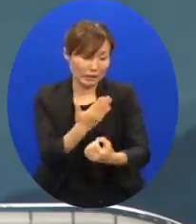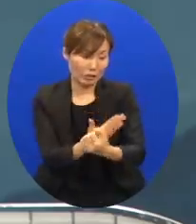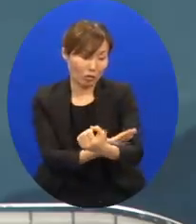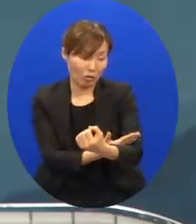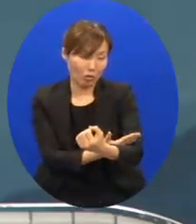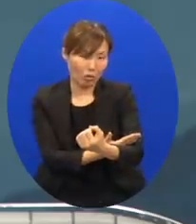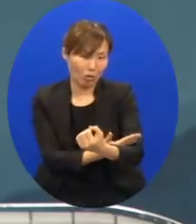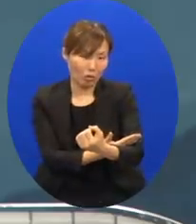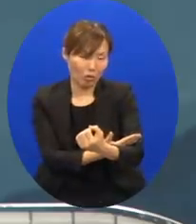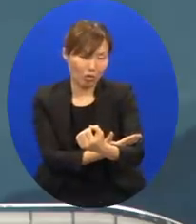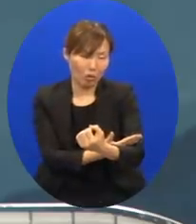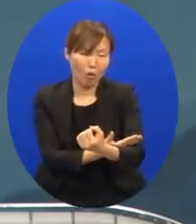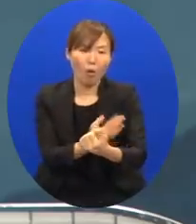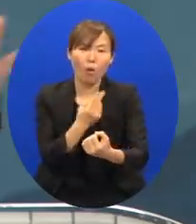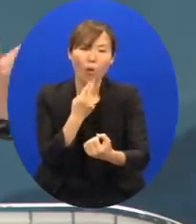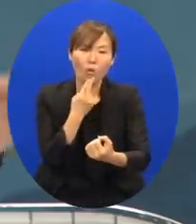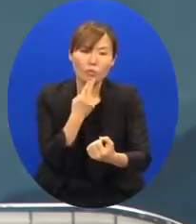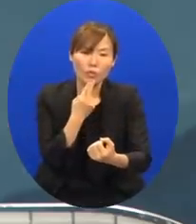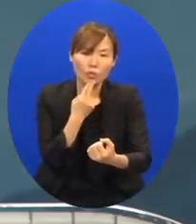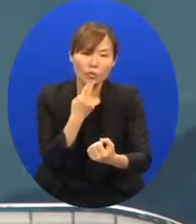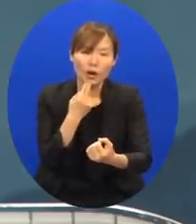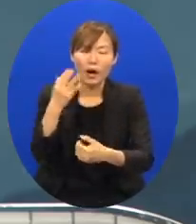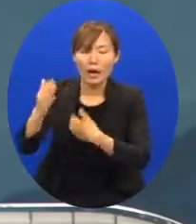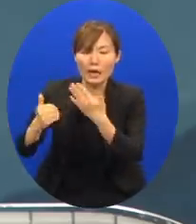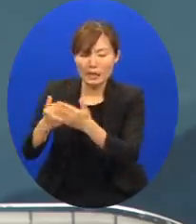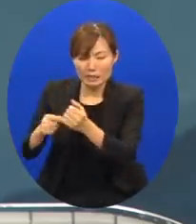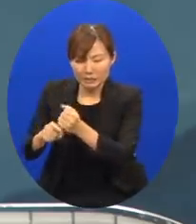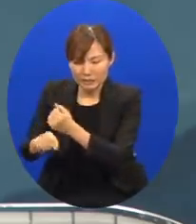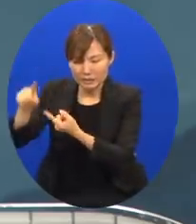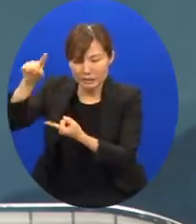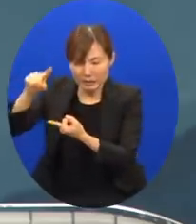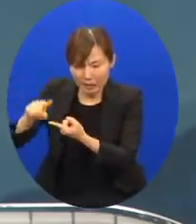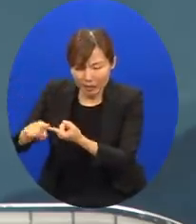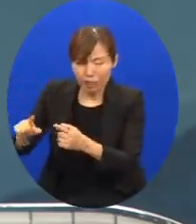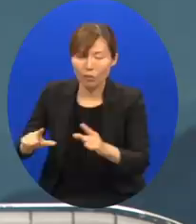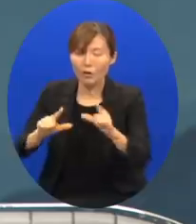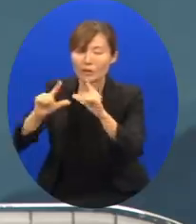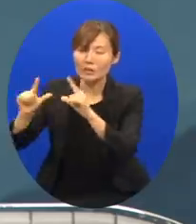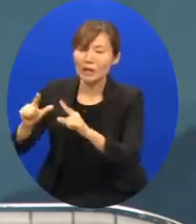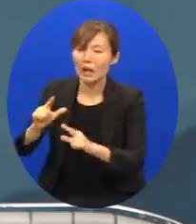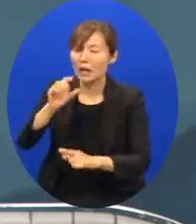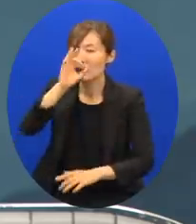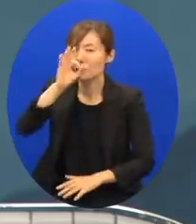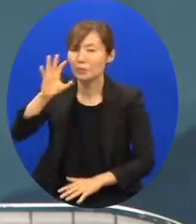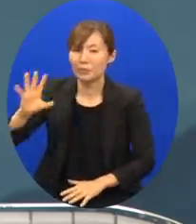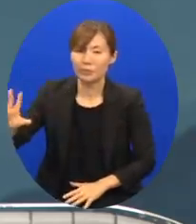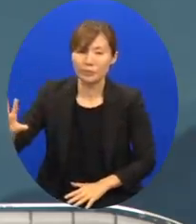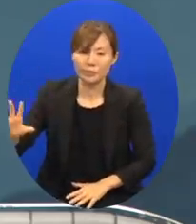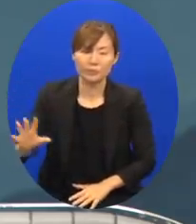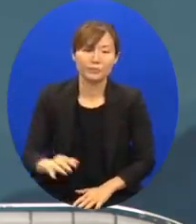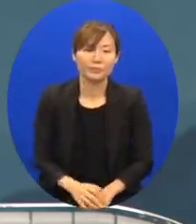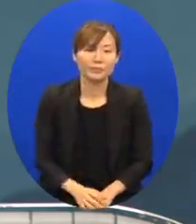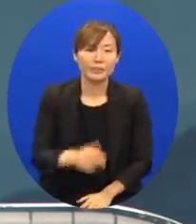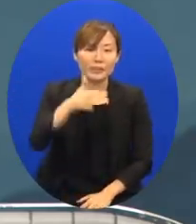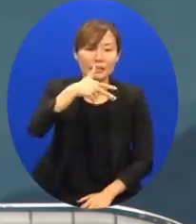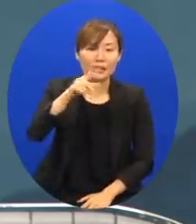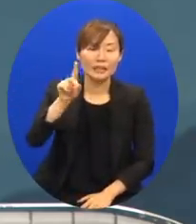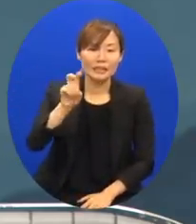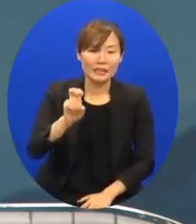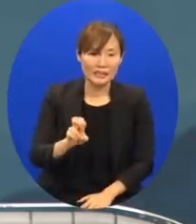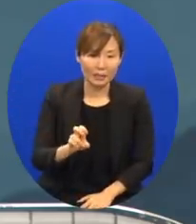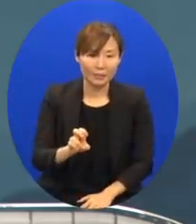이 세상에 하나님 뜻대로 찰 때 로 살 수 없습니다 잠언 24장 30절 말씀